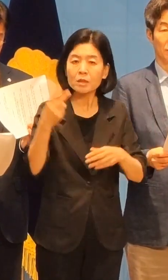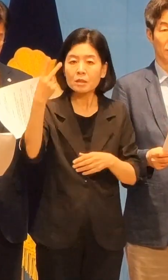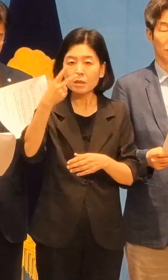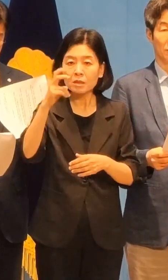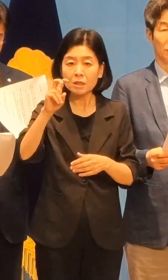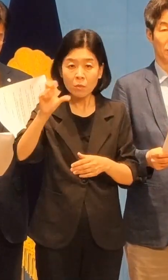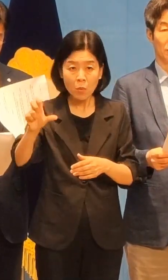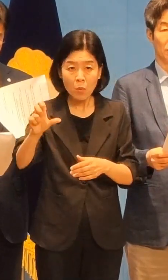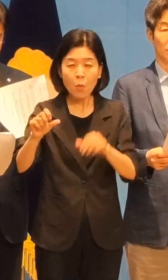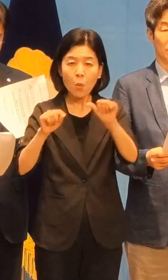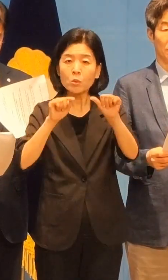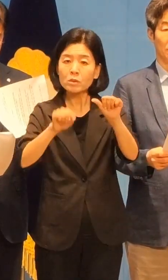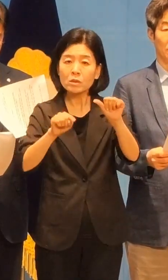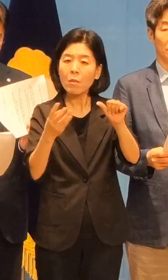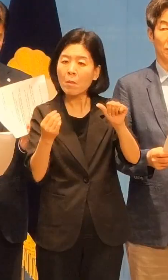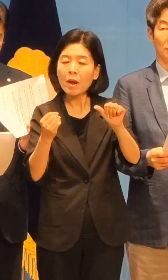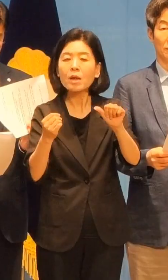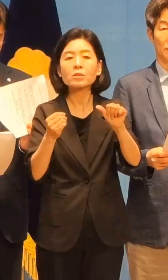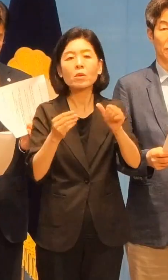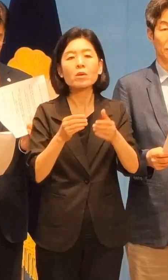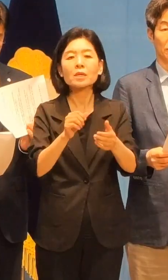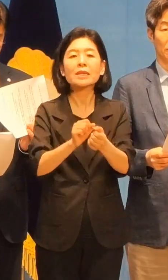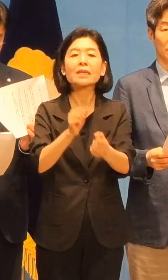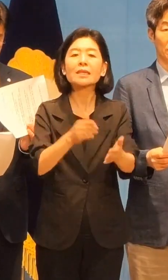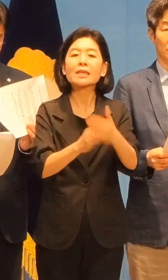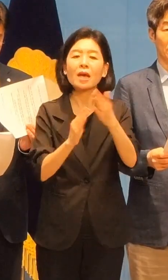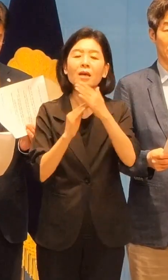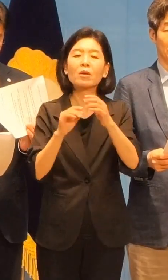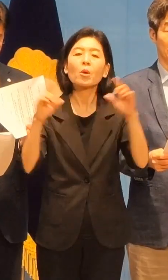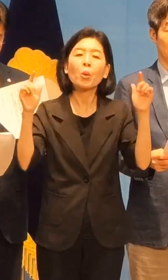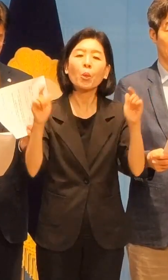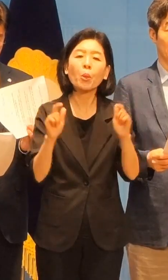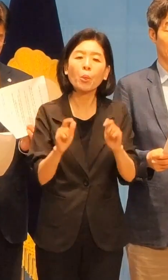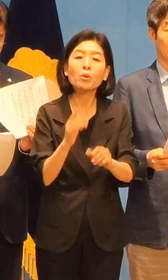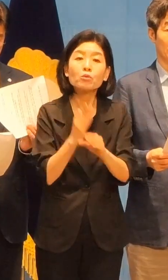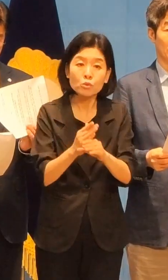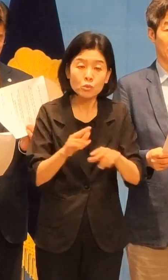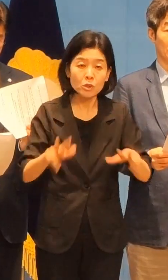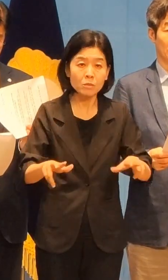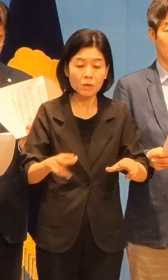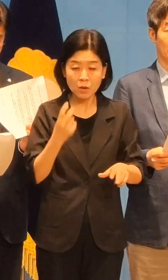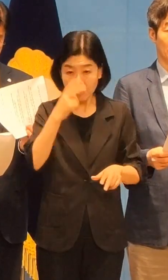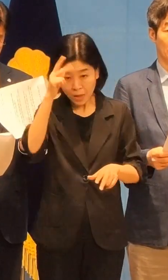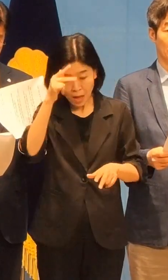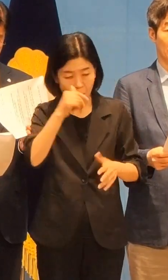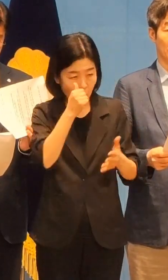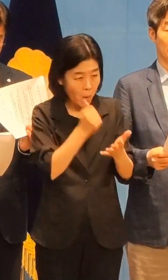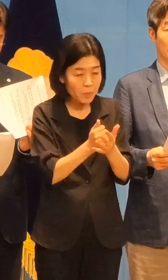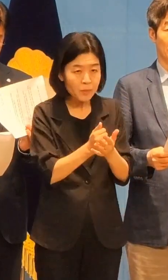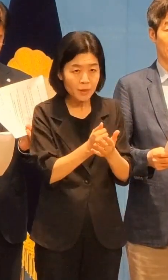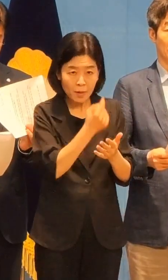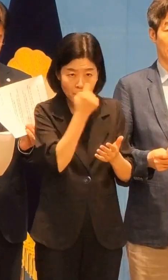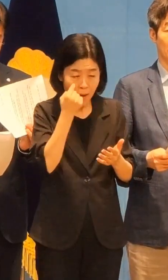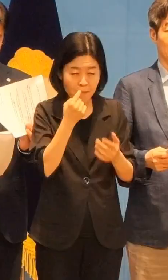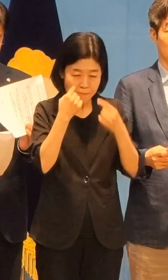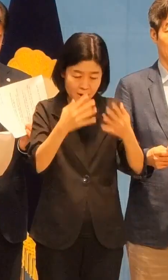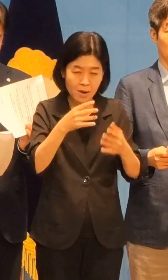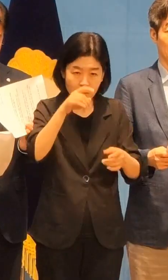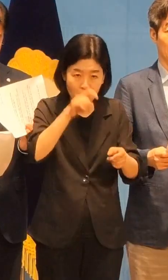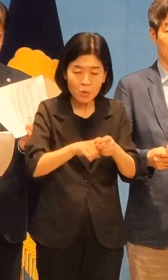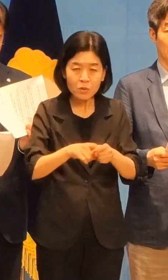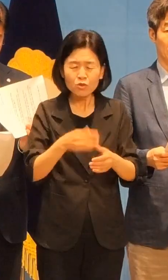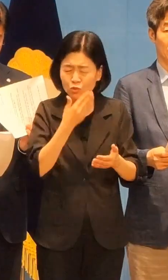5.12%로 지속해서 감소해왔습니다. 그런데 이번 사건에서 검찰은 범죄 규명을 위한 핵심 수사를